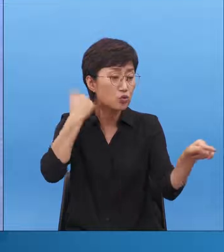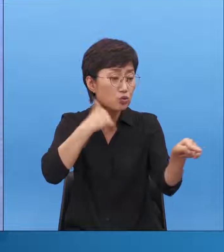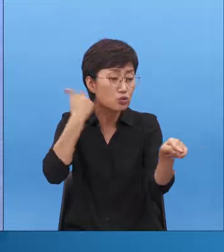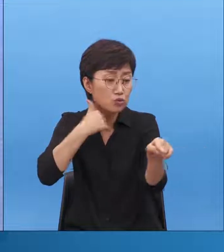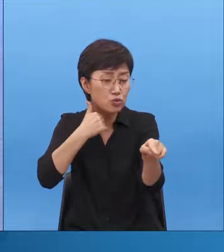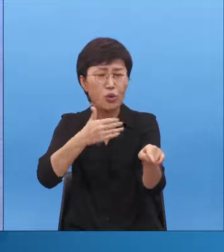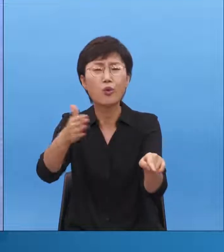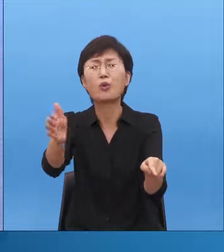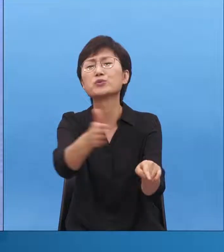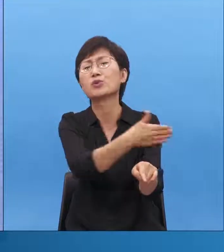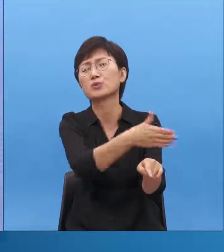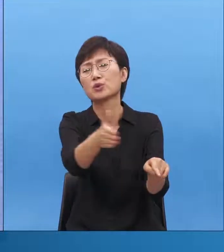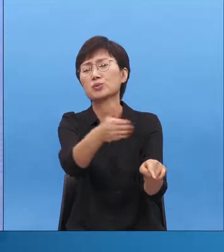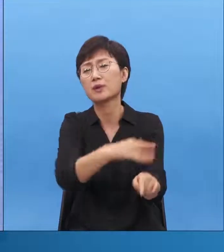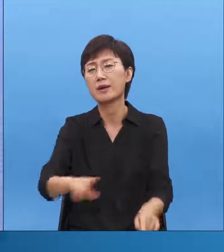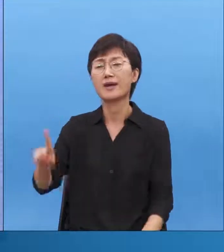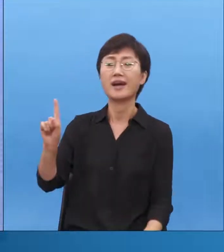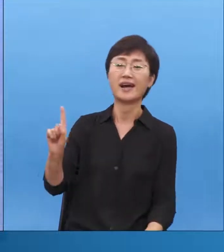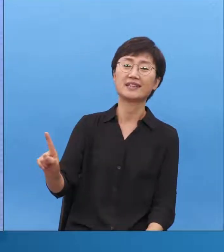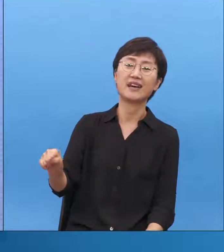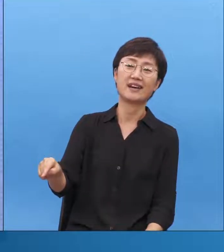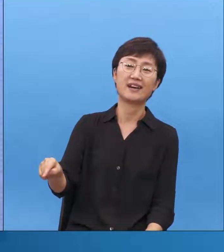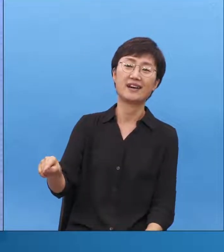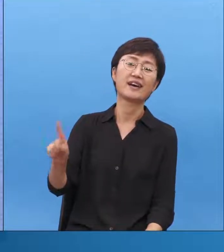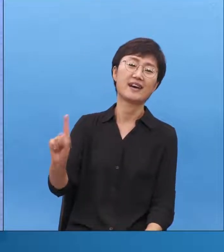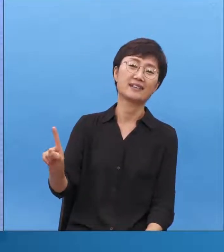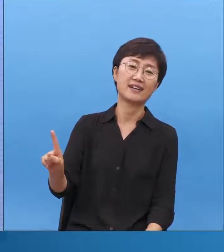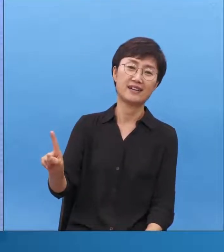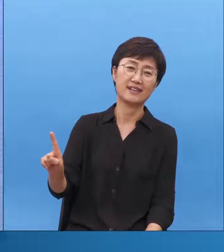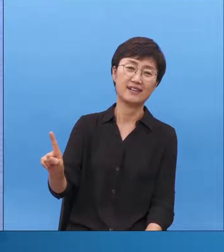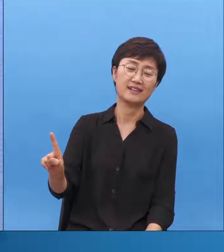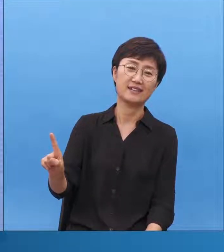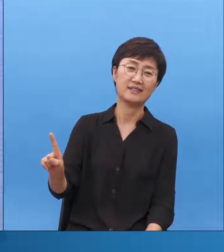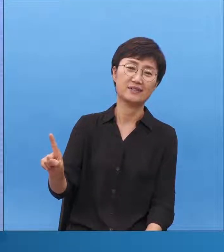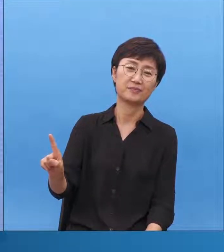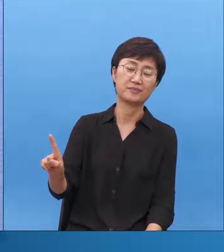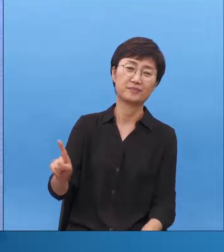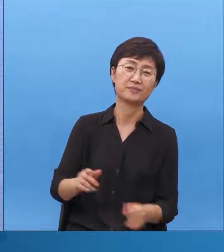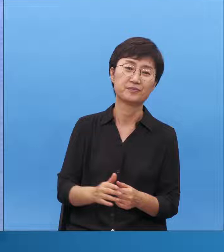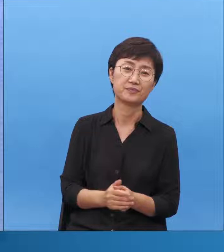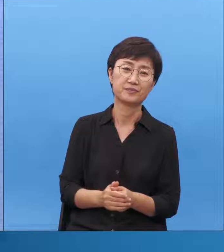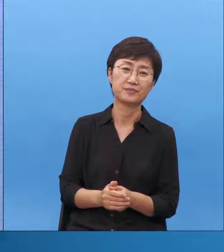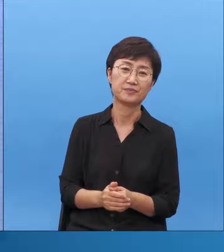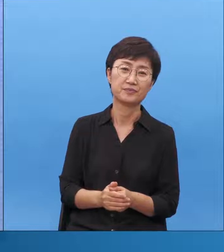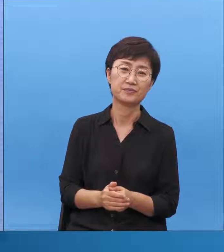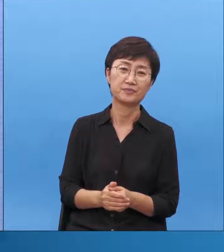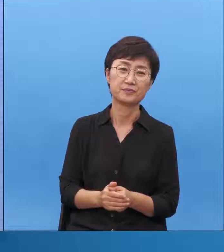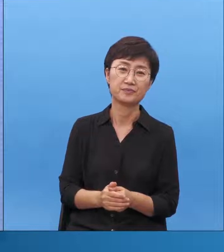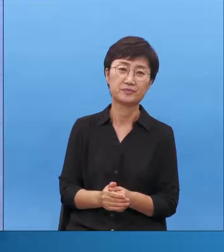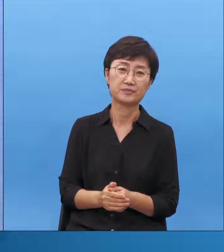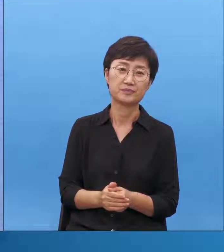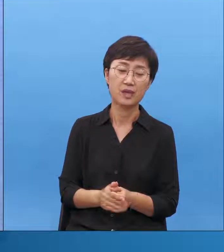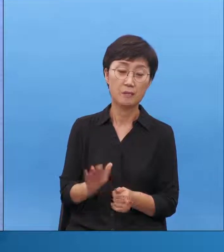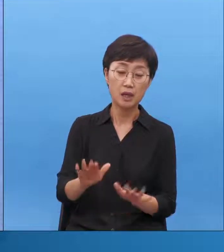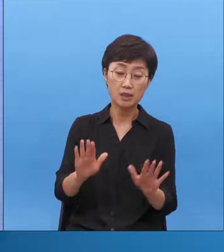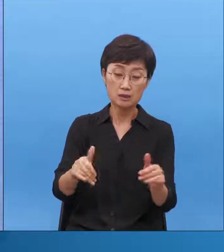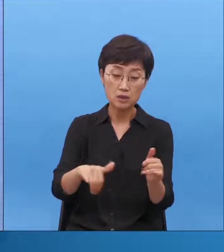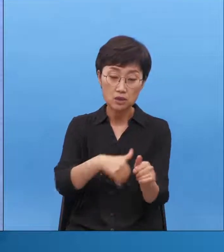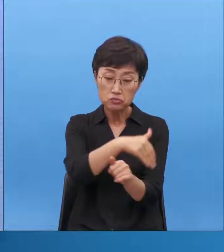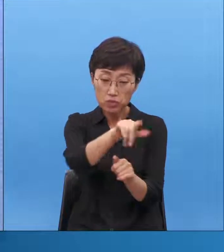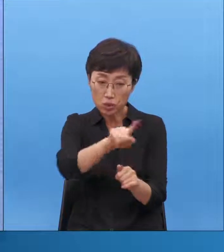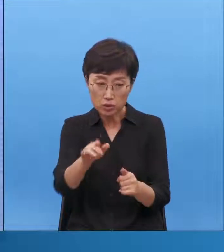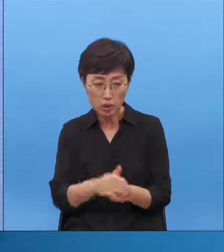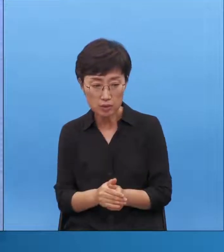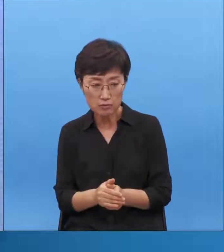any member of the council, not even from the high priest or the chief members, was there someone waiting for the kingdom of God 상황 like him. 보세요. 그 Look at the 상황이 그런 situation. 상황이다.